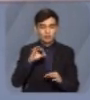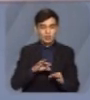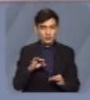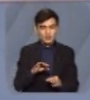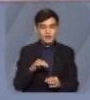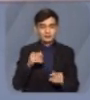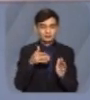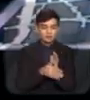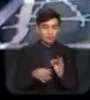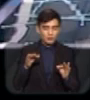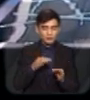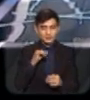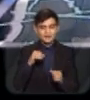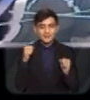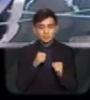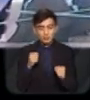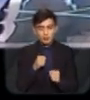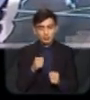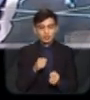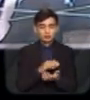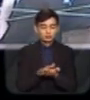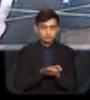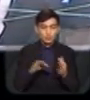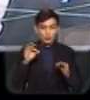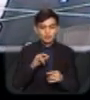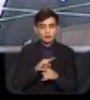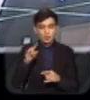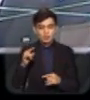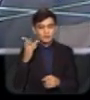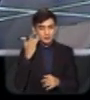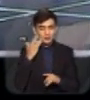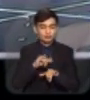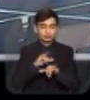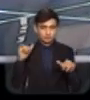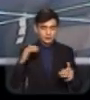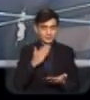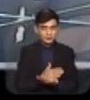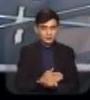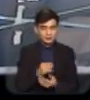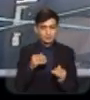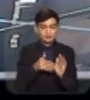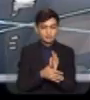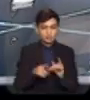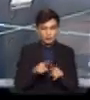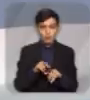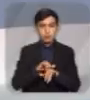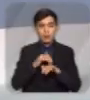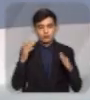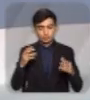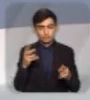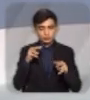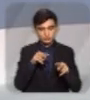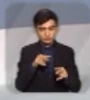эти затраты зимой эксплуатация самолета всегда возрастает, потому что больше нужно ему вот